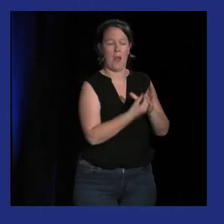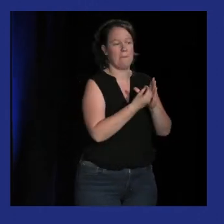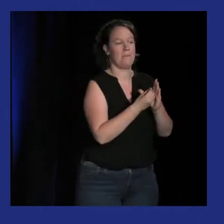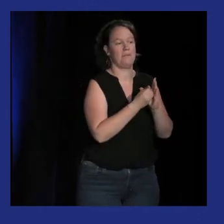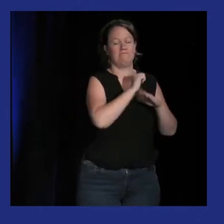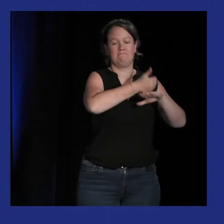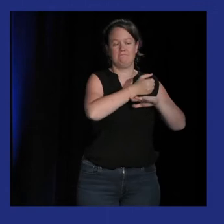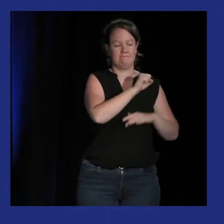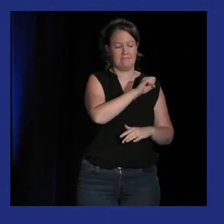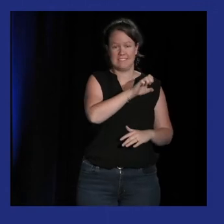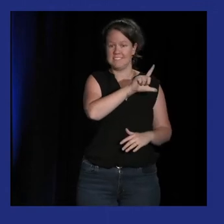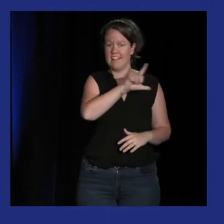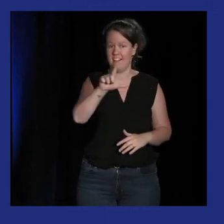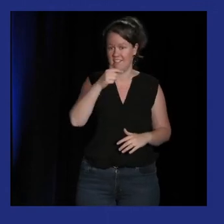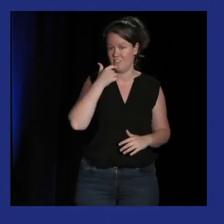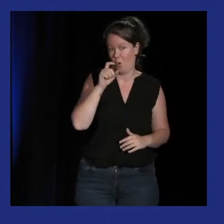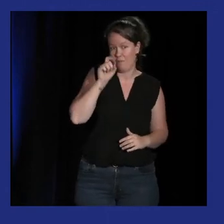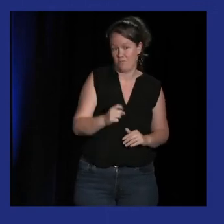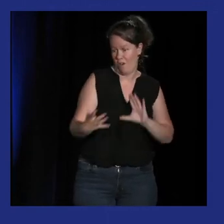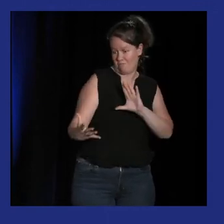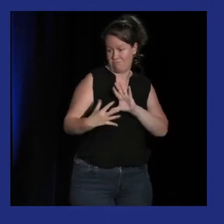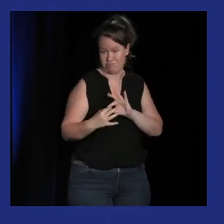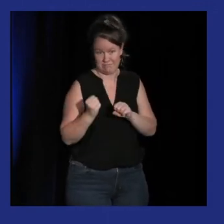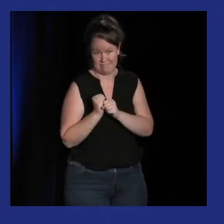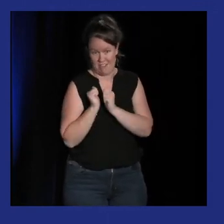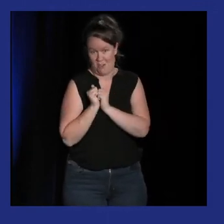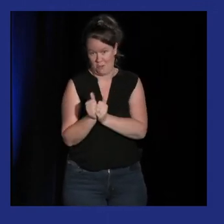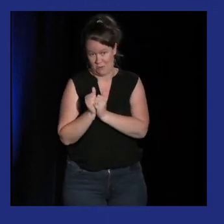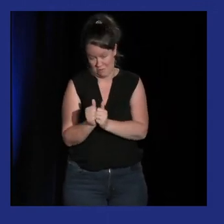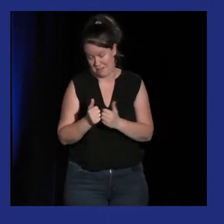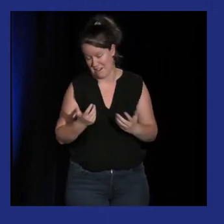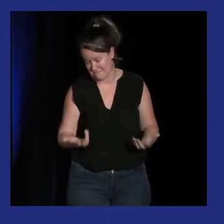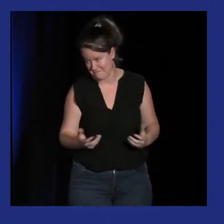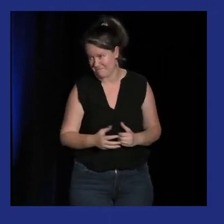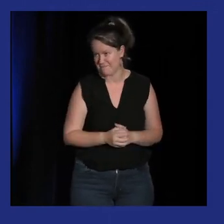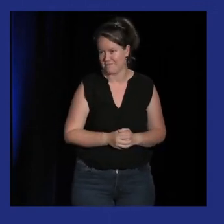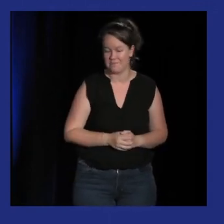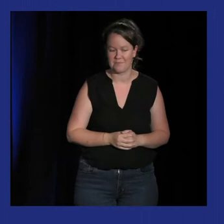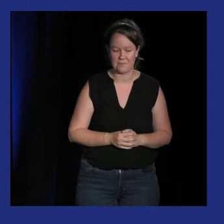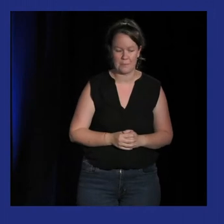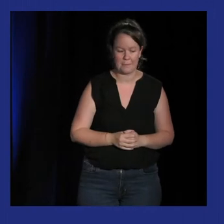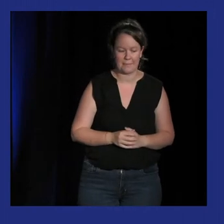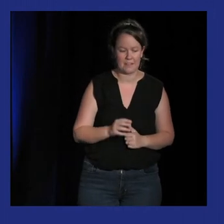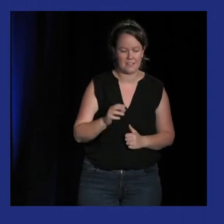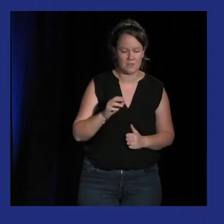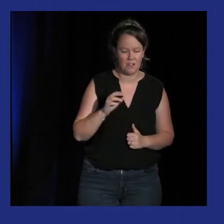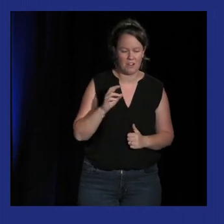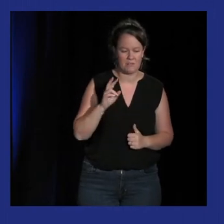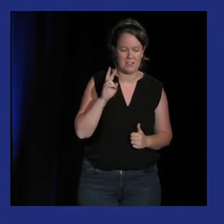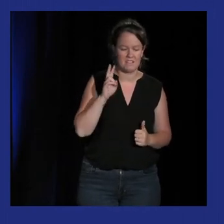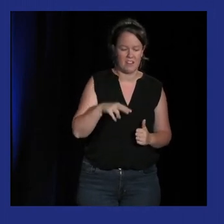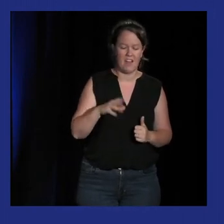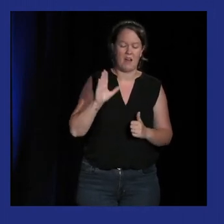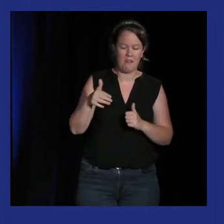et ensuite pour l'anecdote drôle je suis pas censé le dire mais franchement on s'en fiche et ensuite donc les interlocuteurs